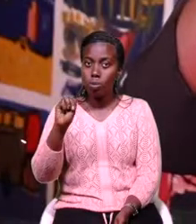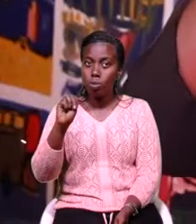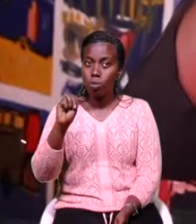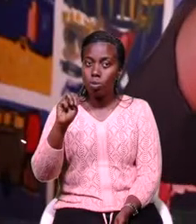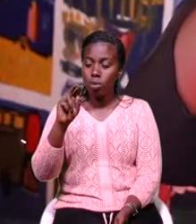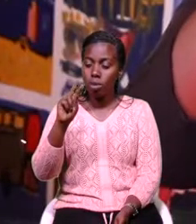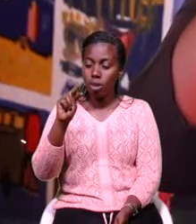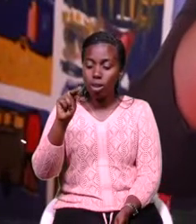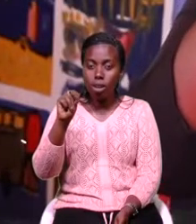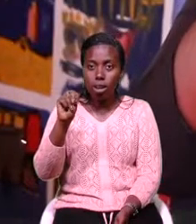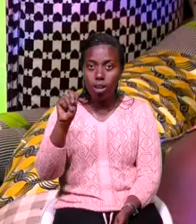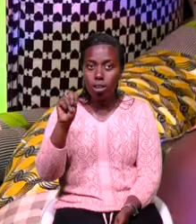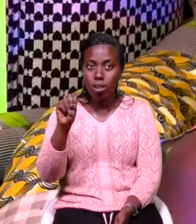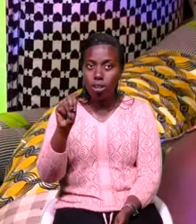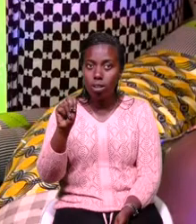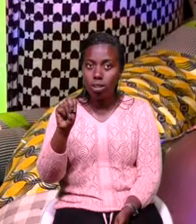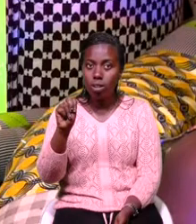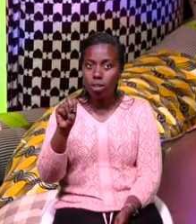N,